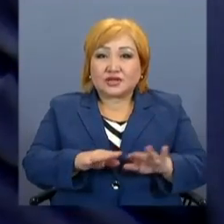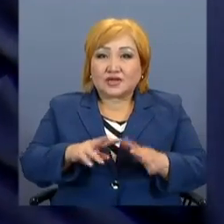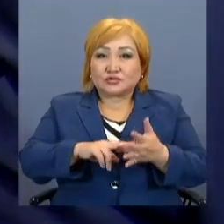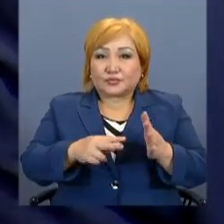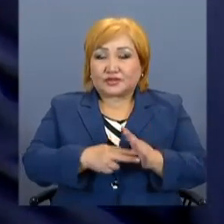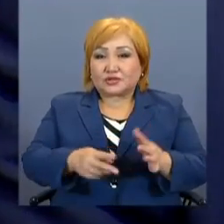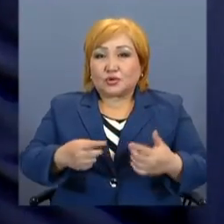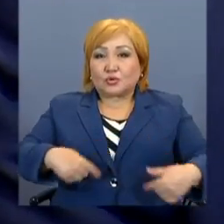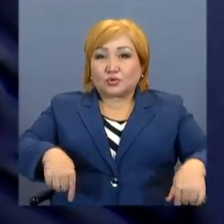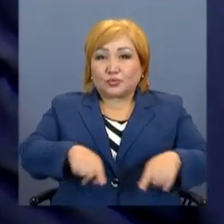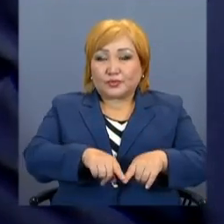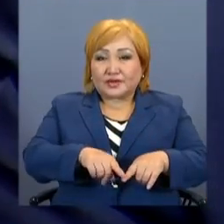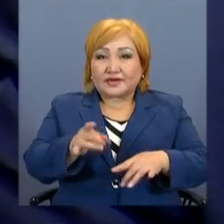республика